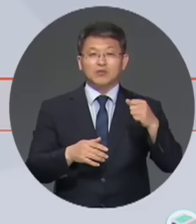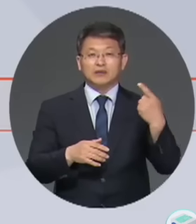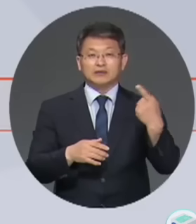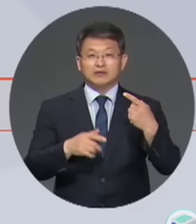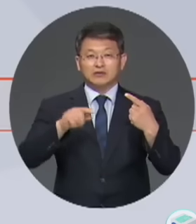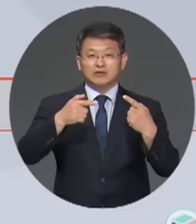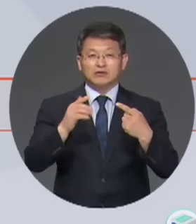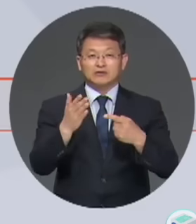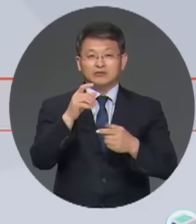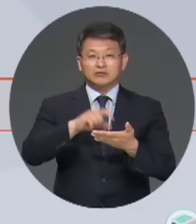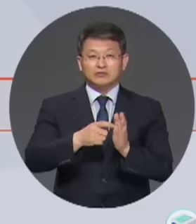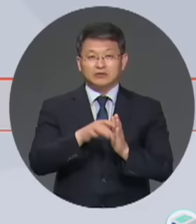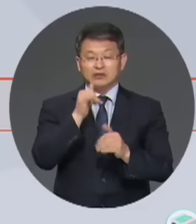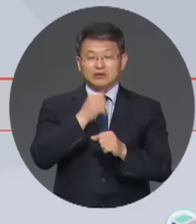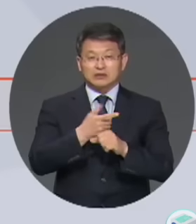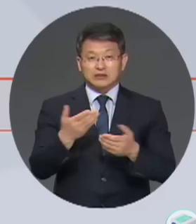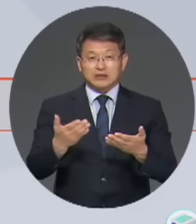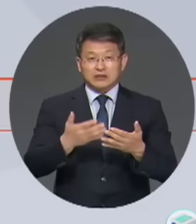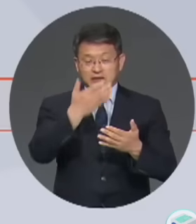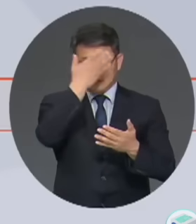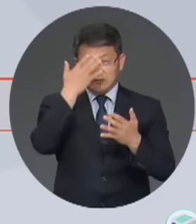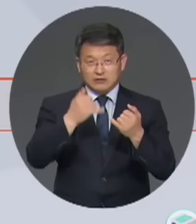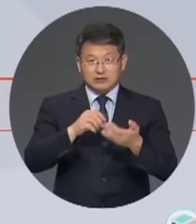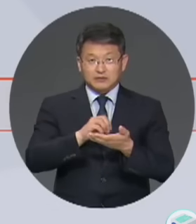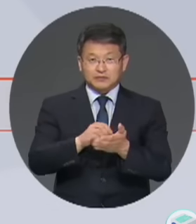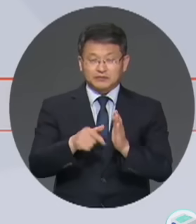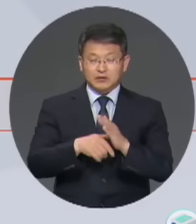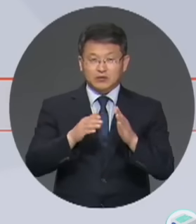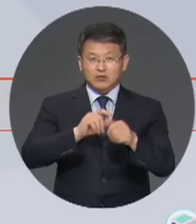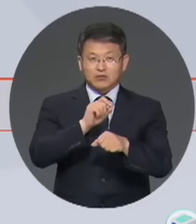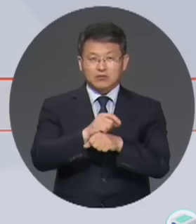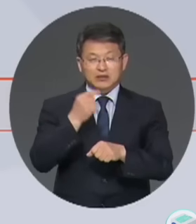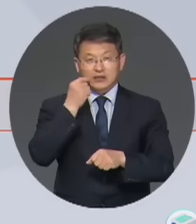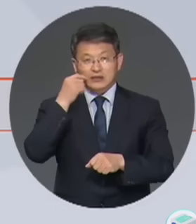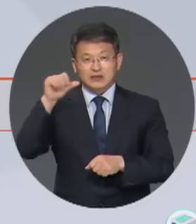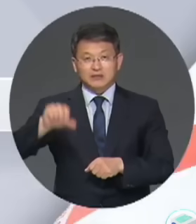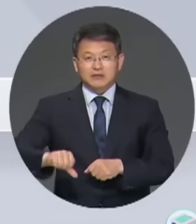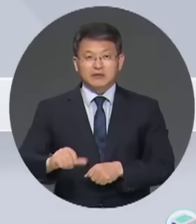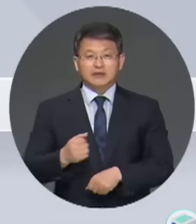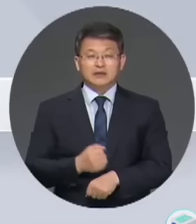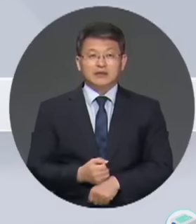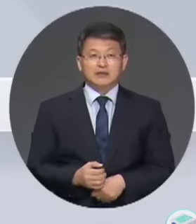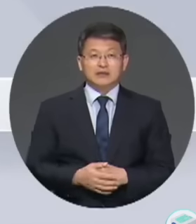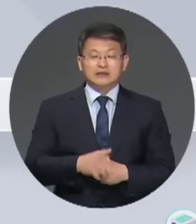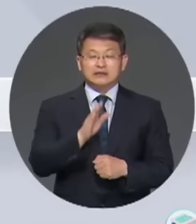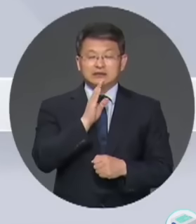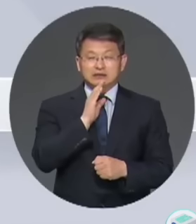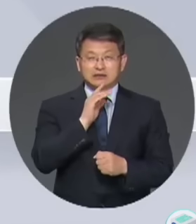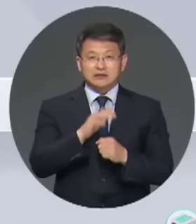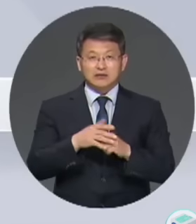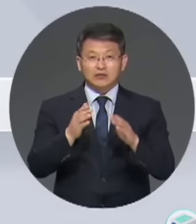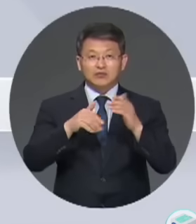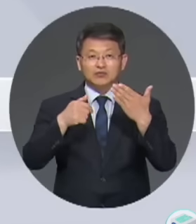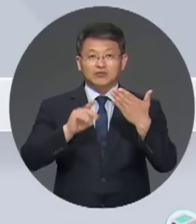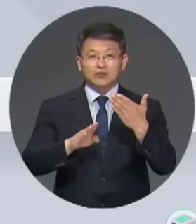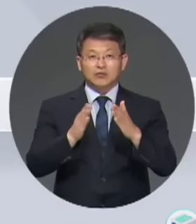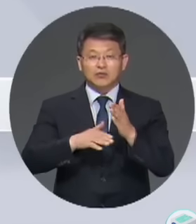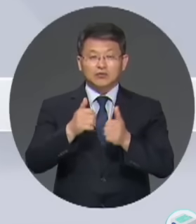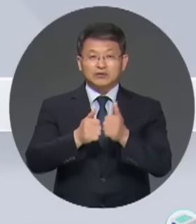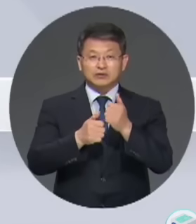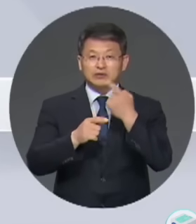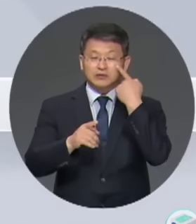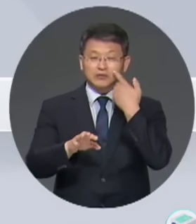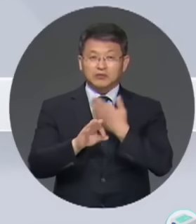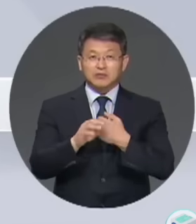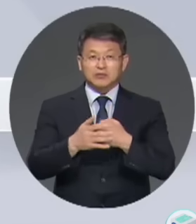건에 달하다 보니 구직 청년들에게 공무원의 인기는 시들합니다. 실제로 구급 공무원 시험